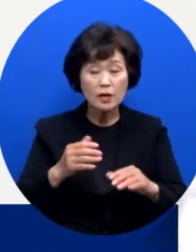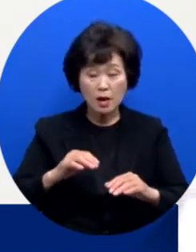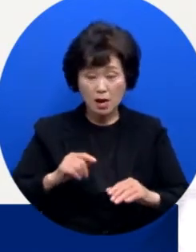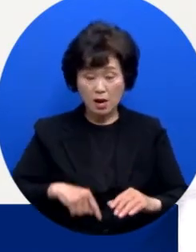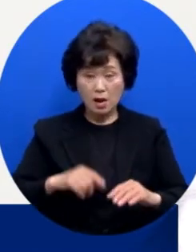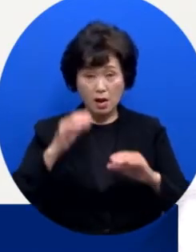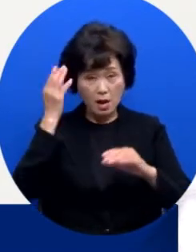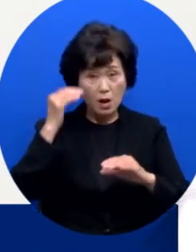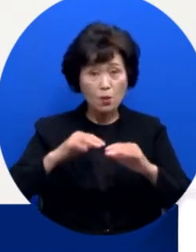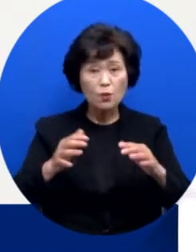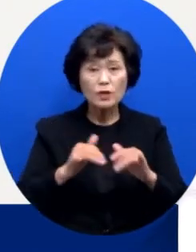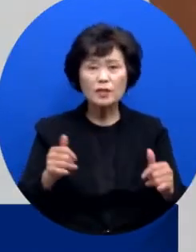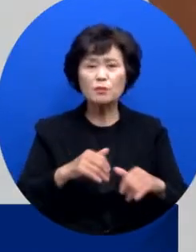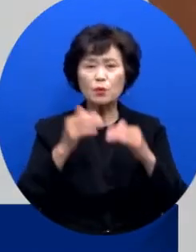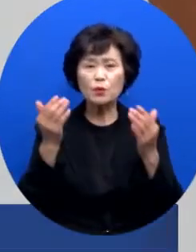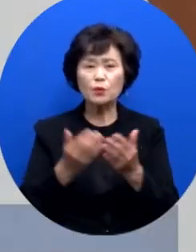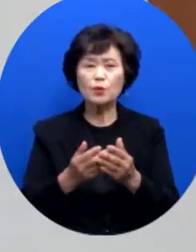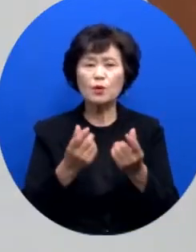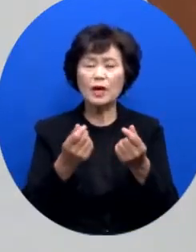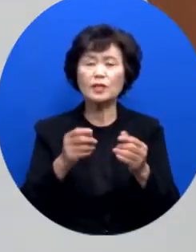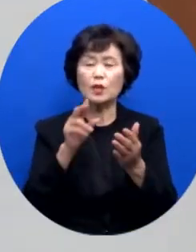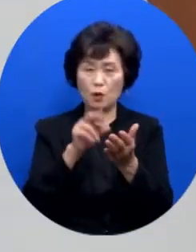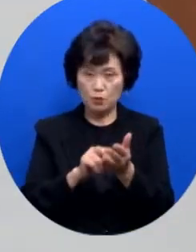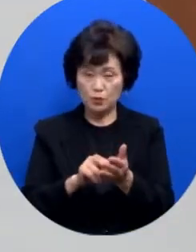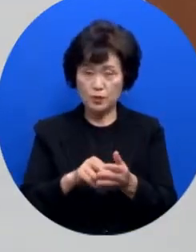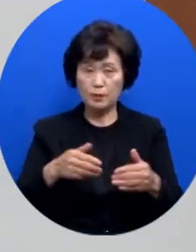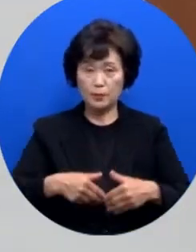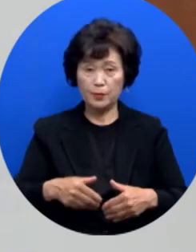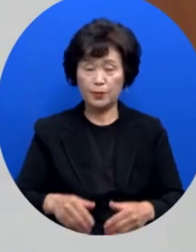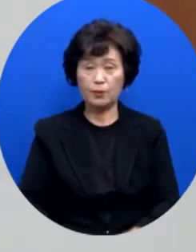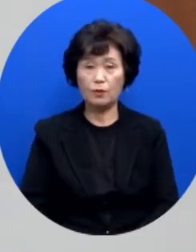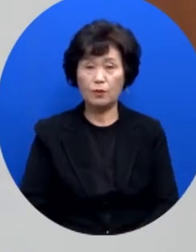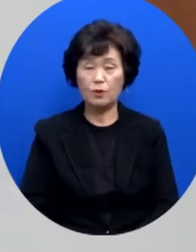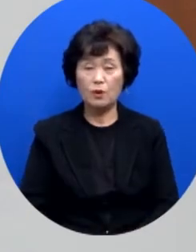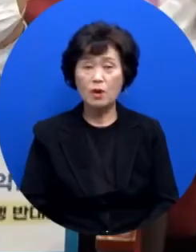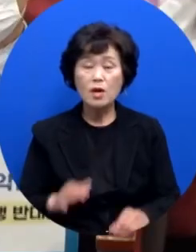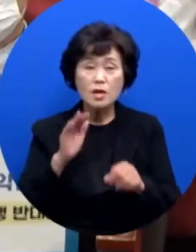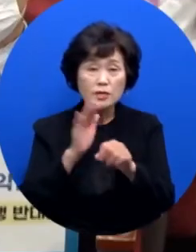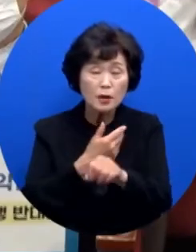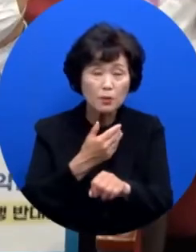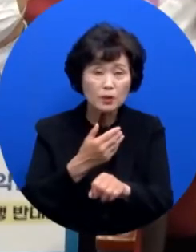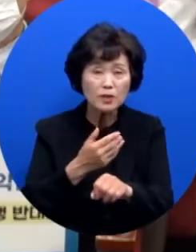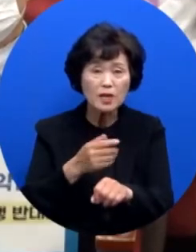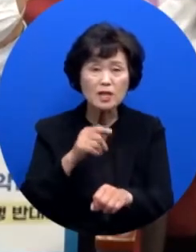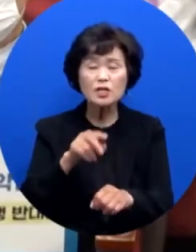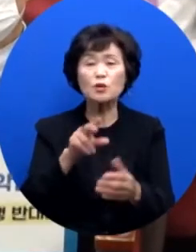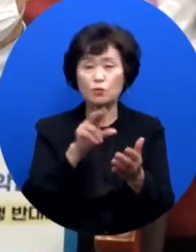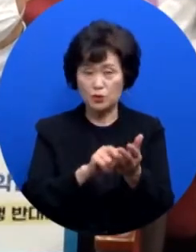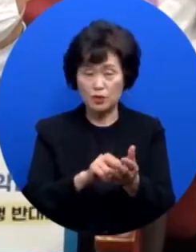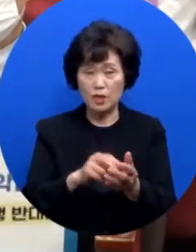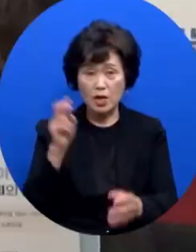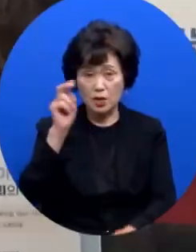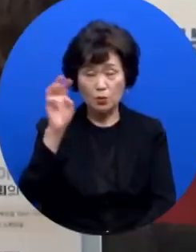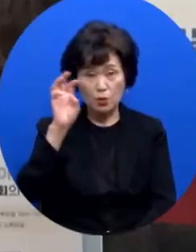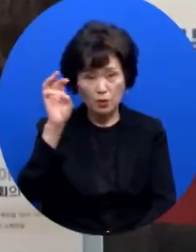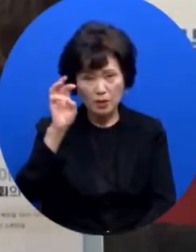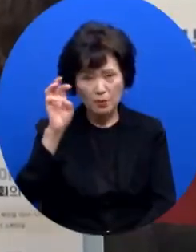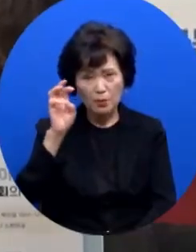문제로 조직의 존재 이유일 것입니다. 국가인권위원회의 편향적 권고 논란, 2030